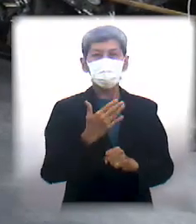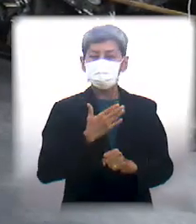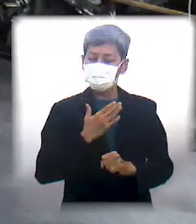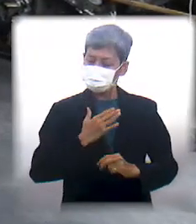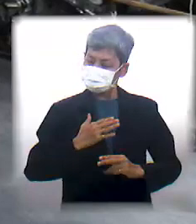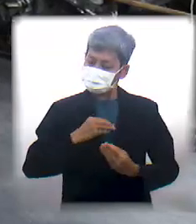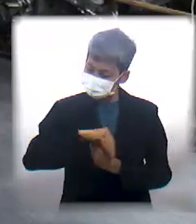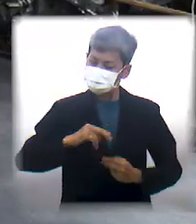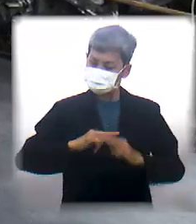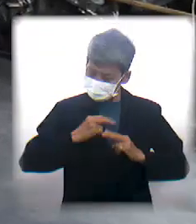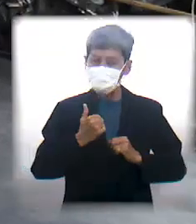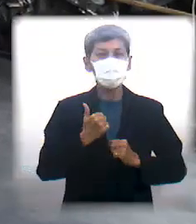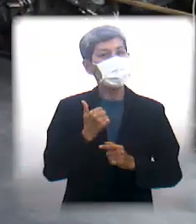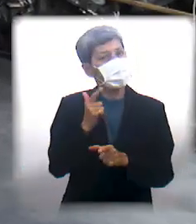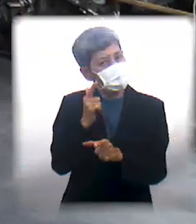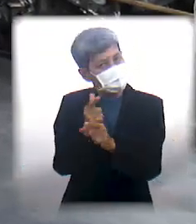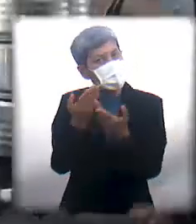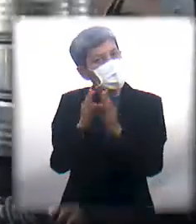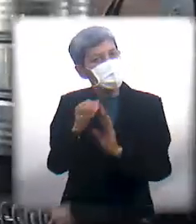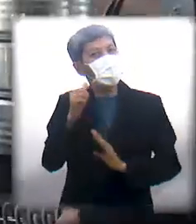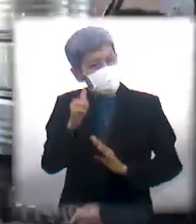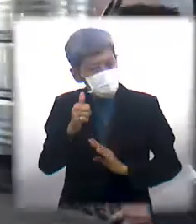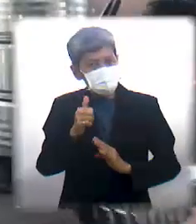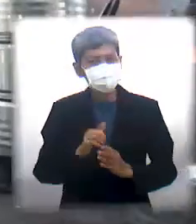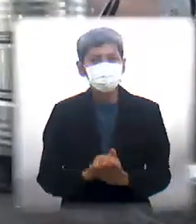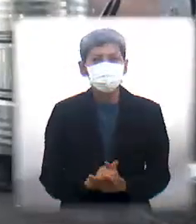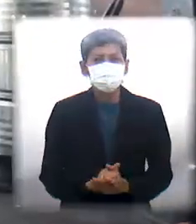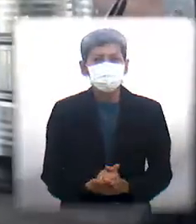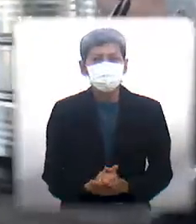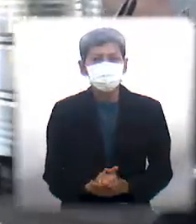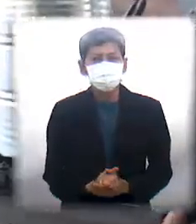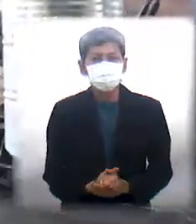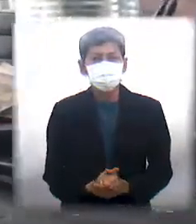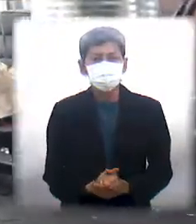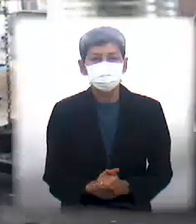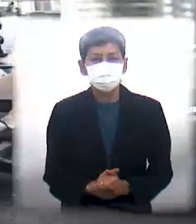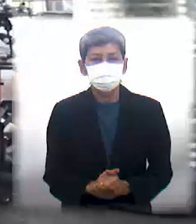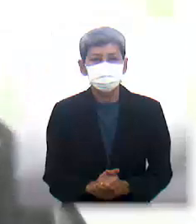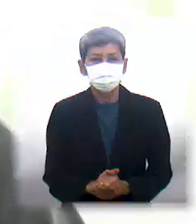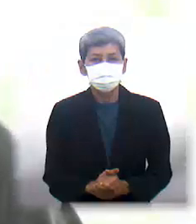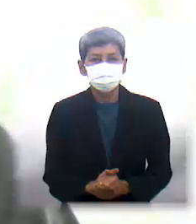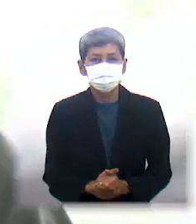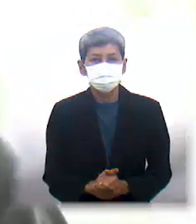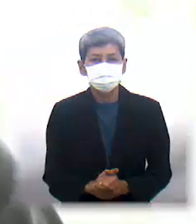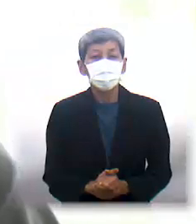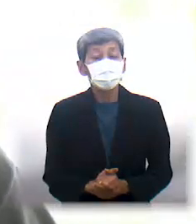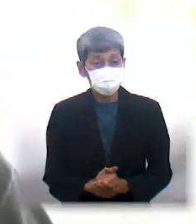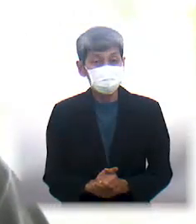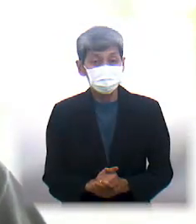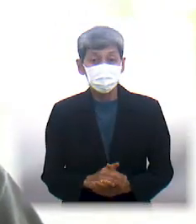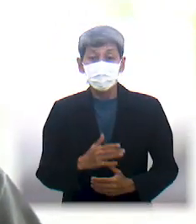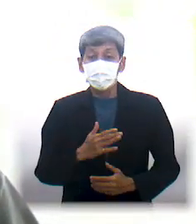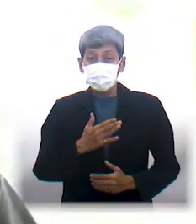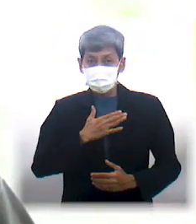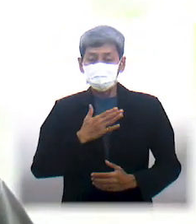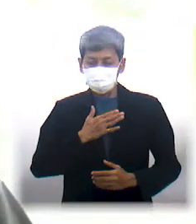และครอบครัวได้ต่อไป ใช่ครับอ อย่างหนูก็